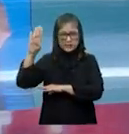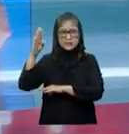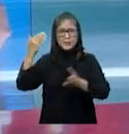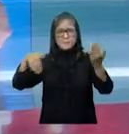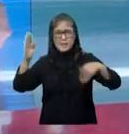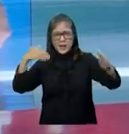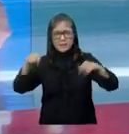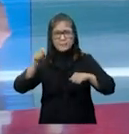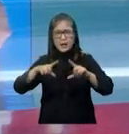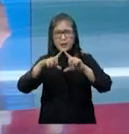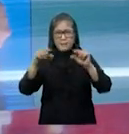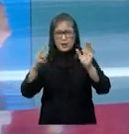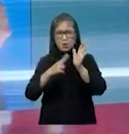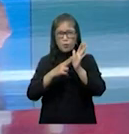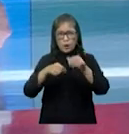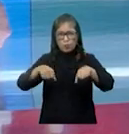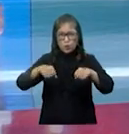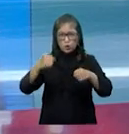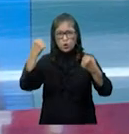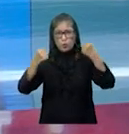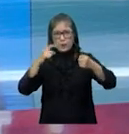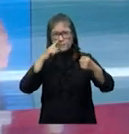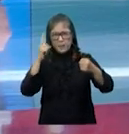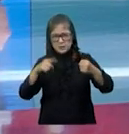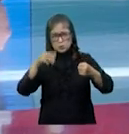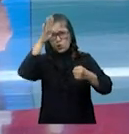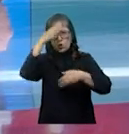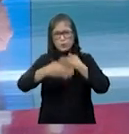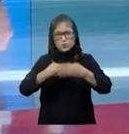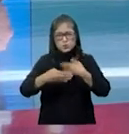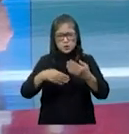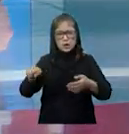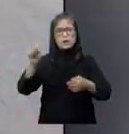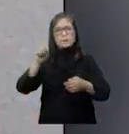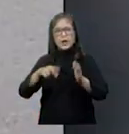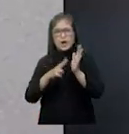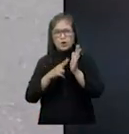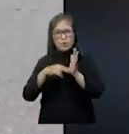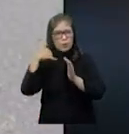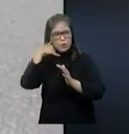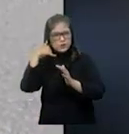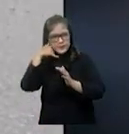nomor palsu, bertuliskan nama orang, perusahaan, hingga nomor ponsel.